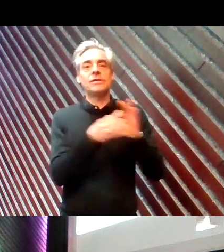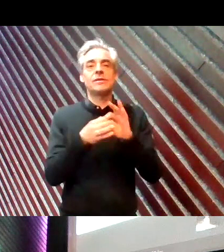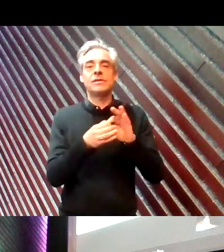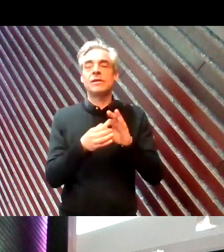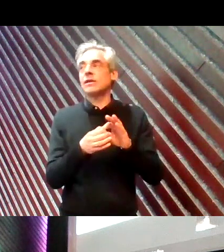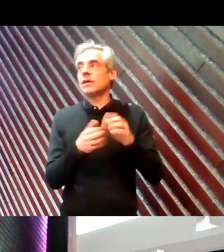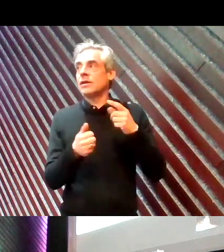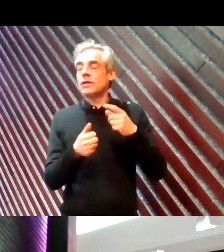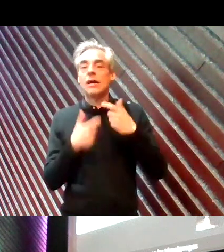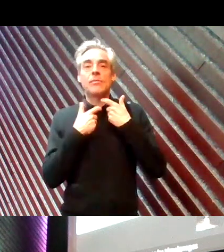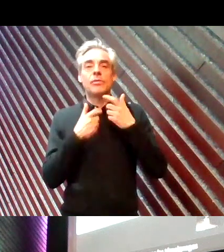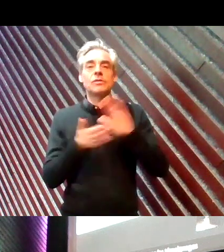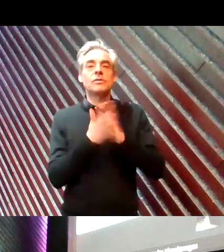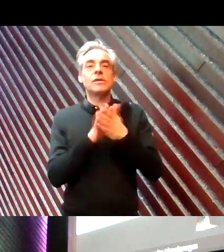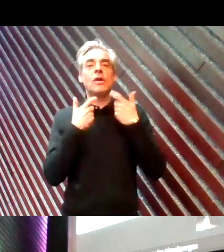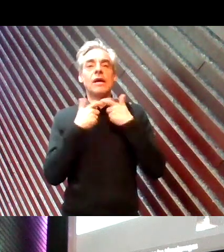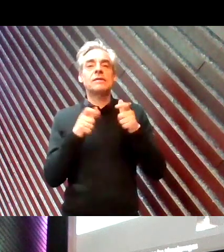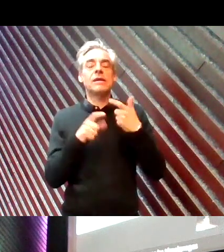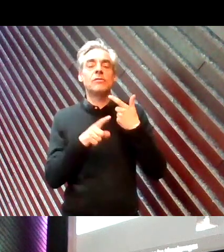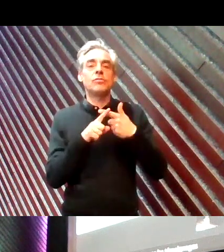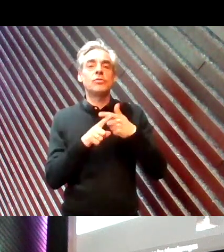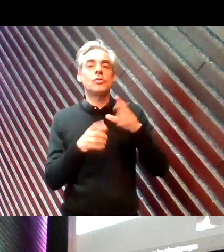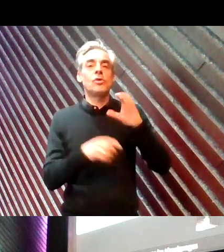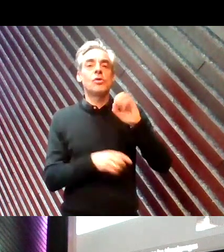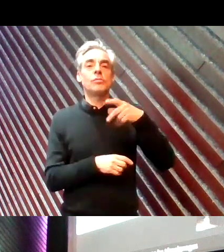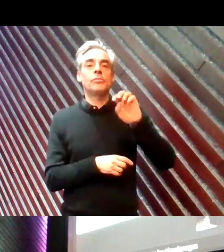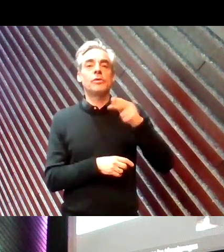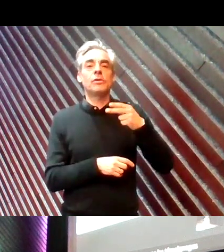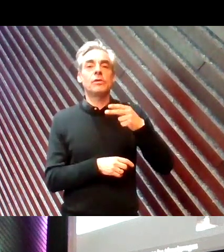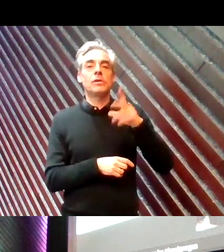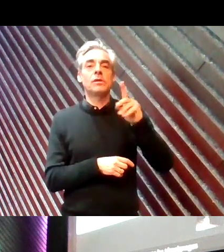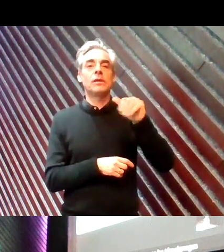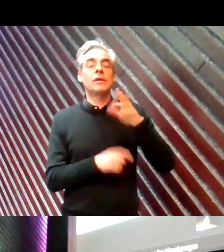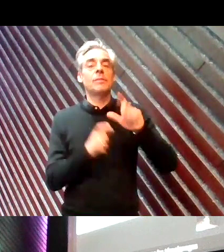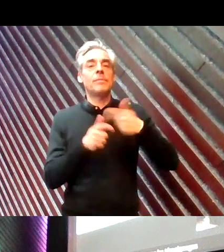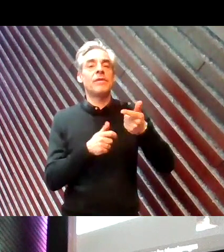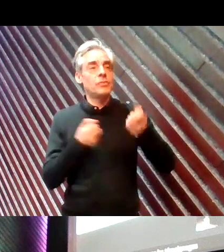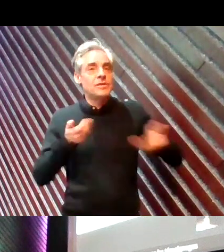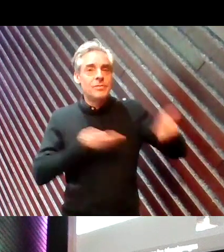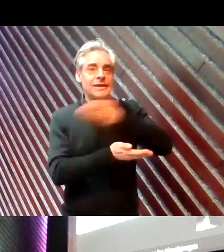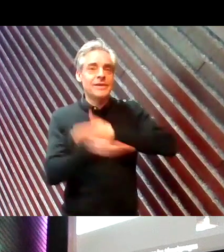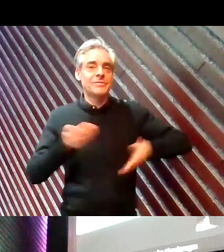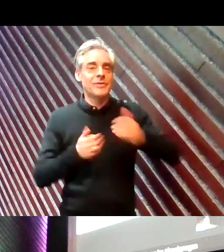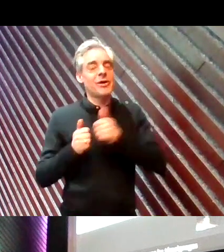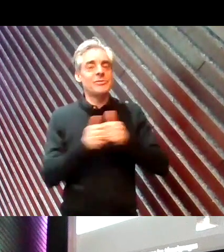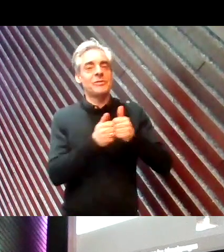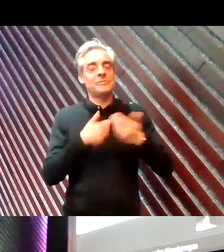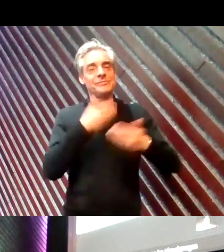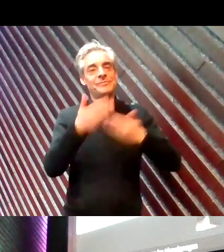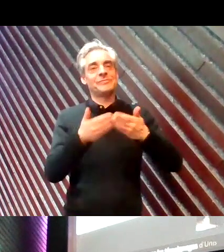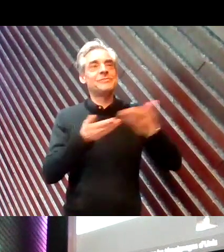de Sylvain pour l'accès et les témoignages sur l'open data et on aura comme ça à la fin, un temps pour partager tous ensemble